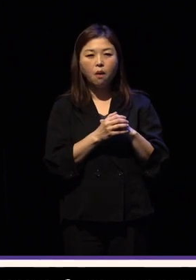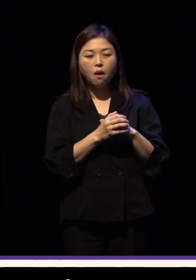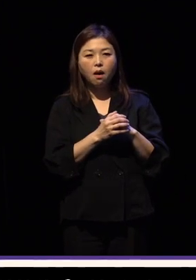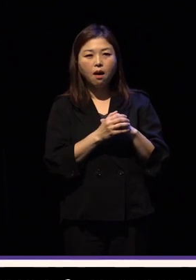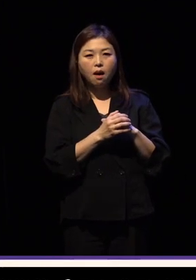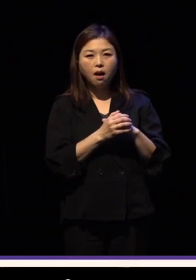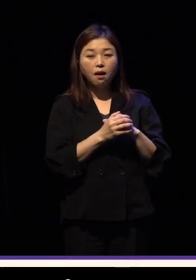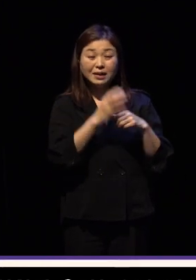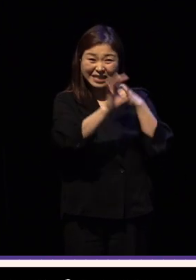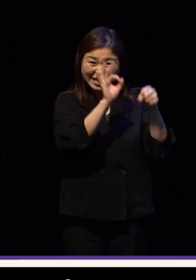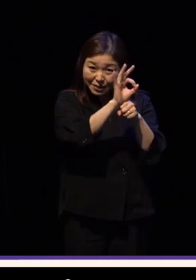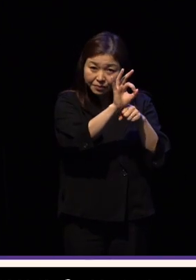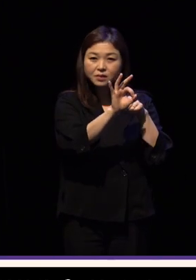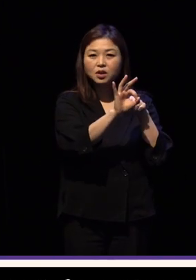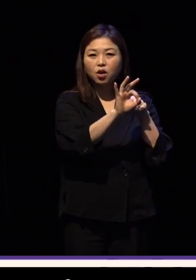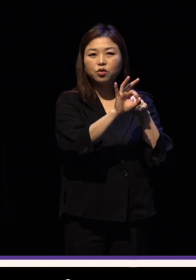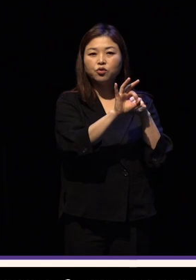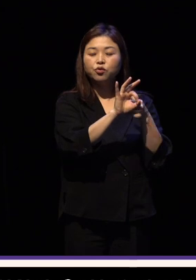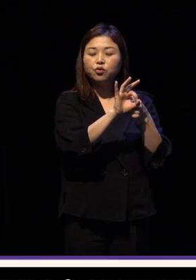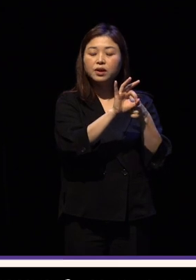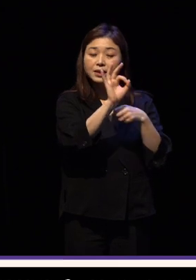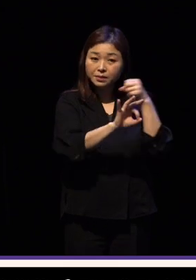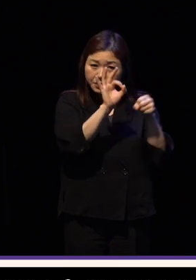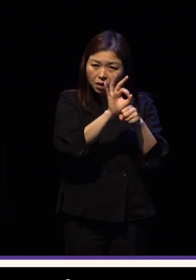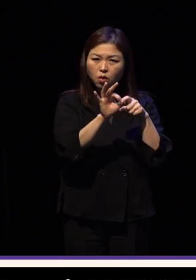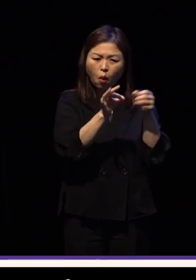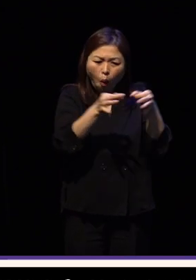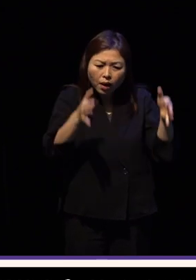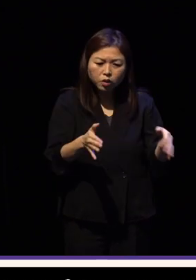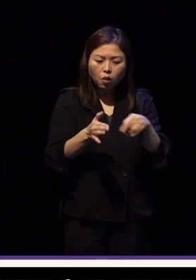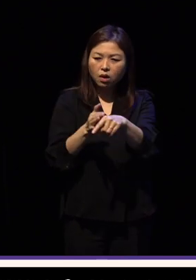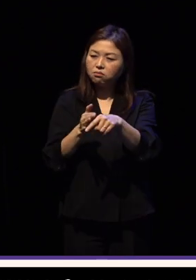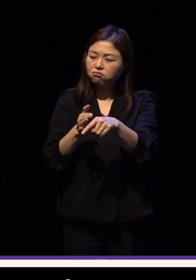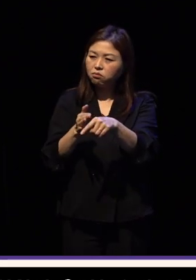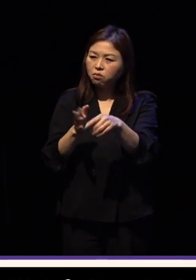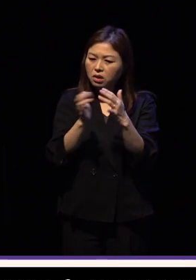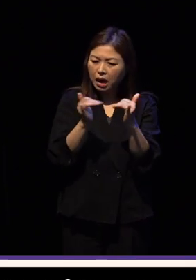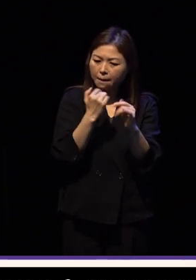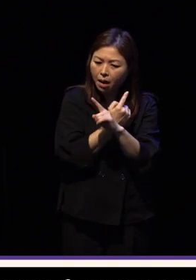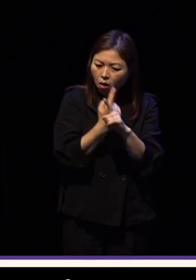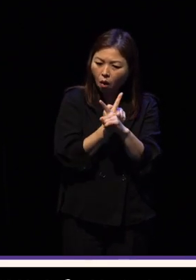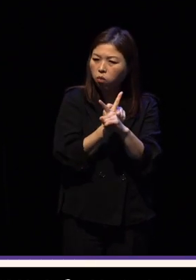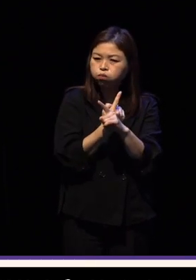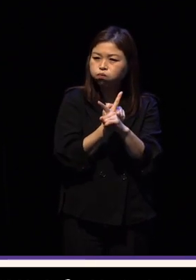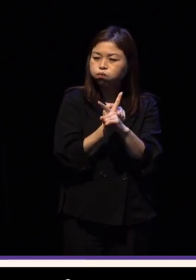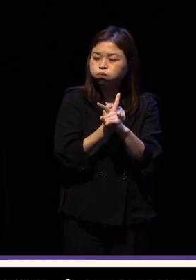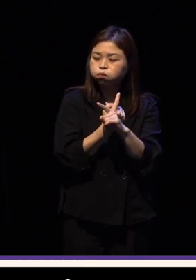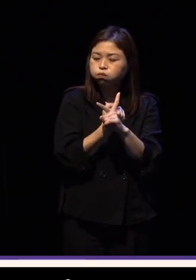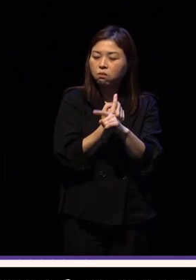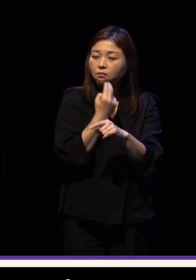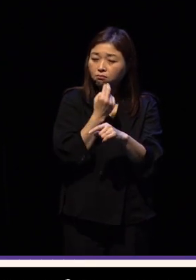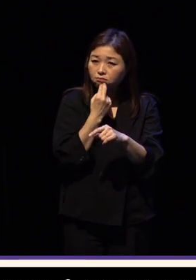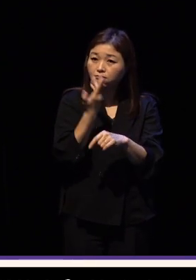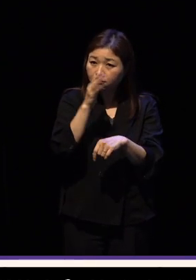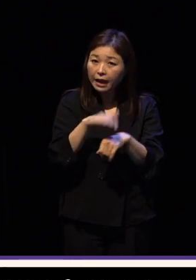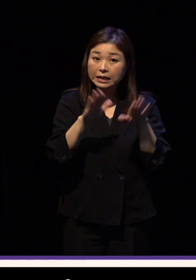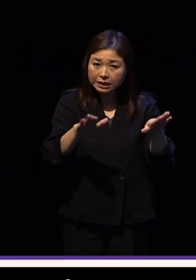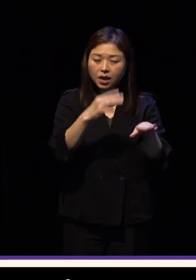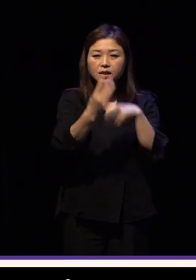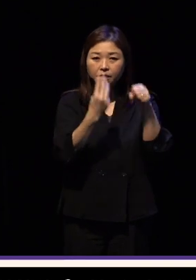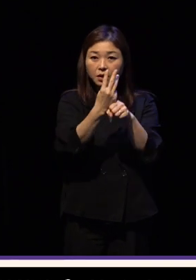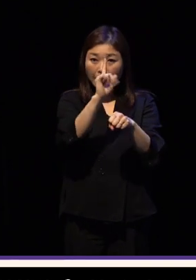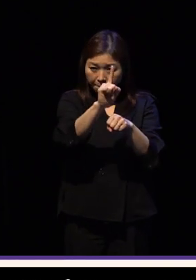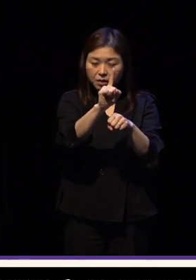3년마다 재점검하겠다 하는 쪽으로 이 제도를 바꿨고요. 그래서 또 심의